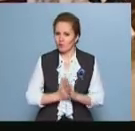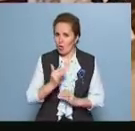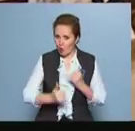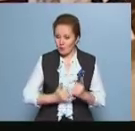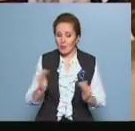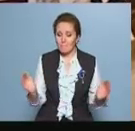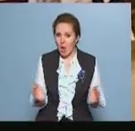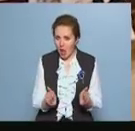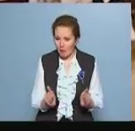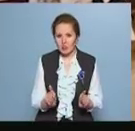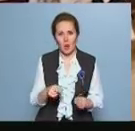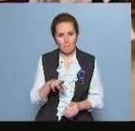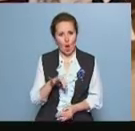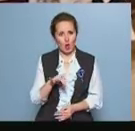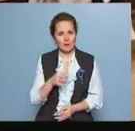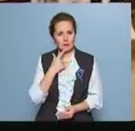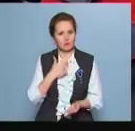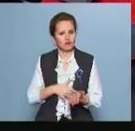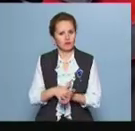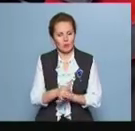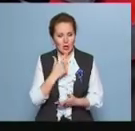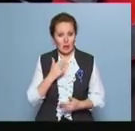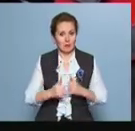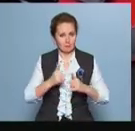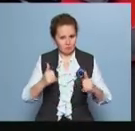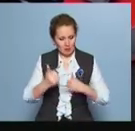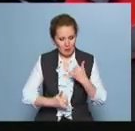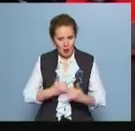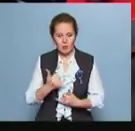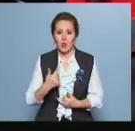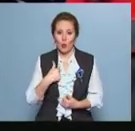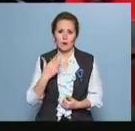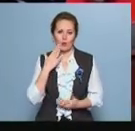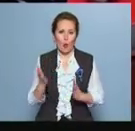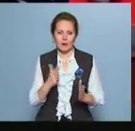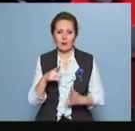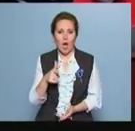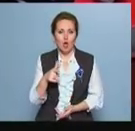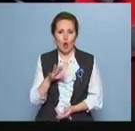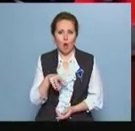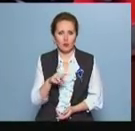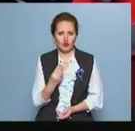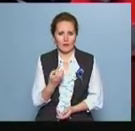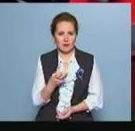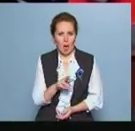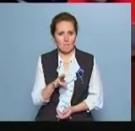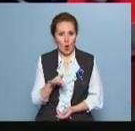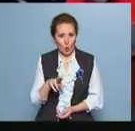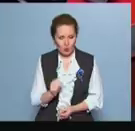телят. Мы сейчас ориентируемся на галштинскую породу, потому что у нас уже кровность по галштинской породе более